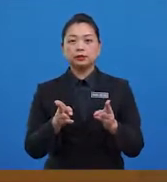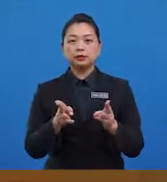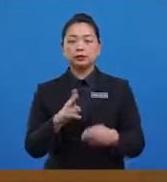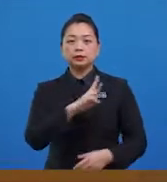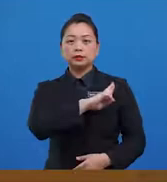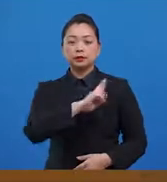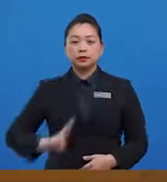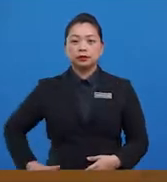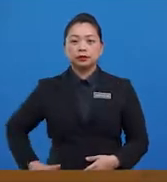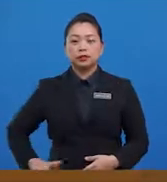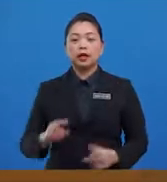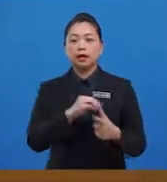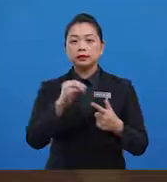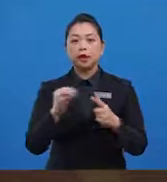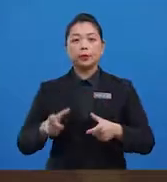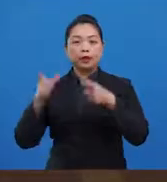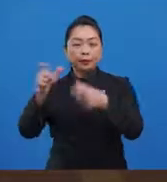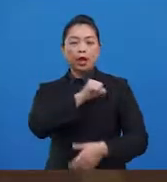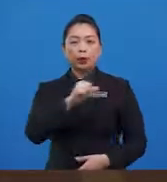pertabalan yang di-Pertuan Agong.